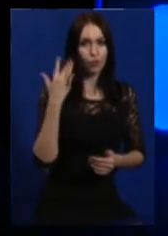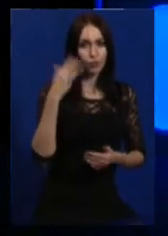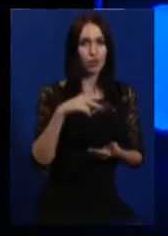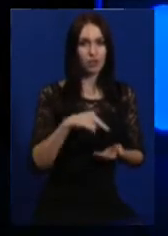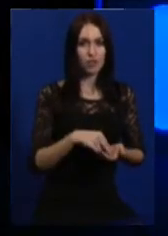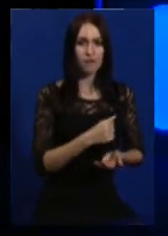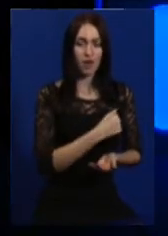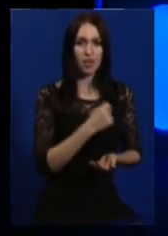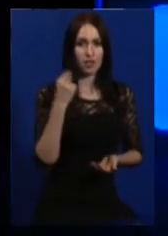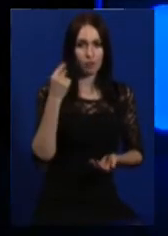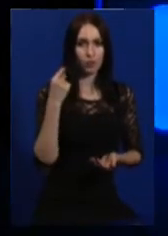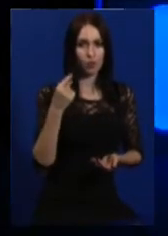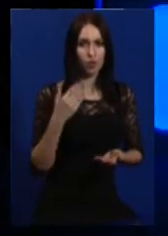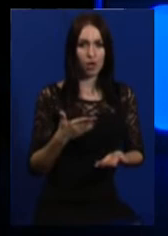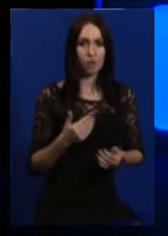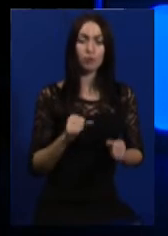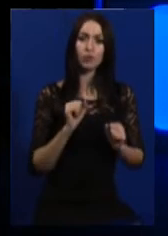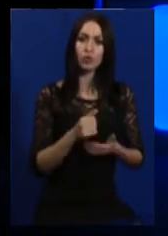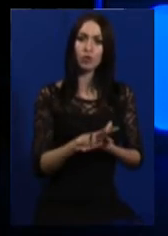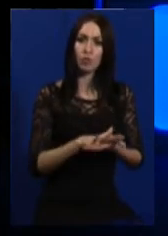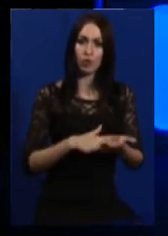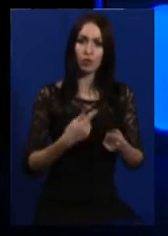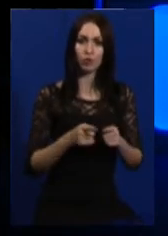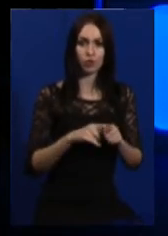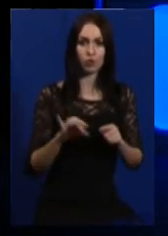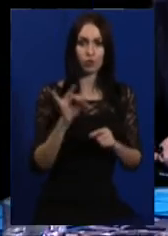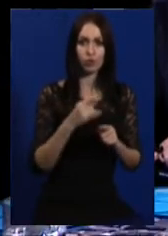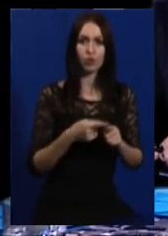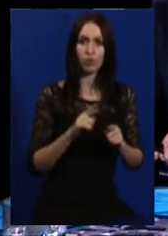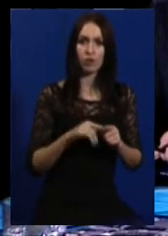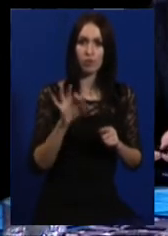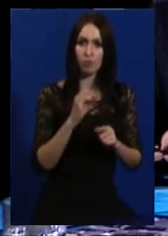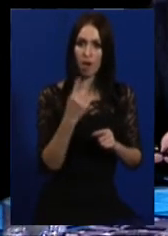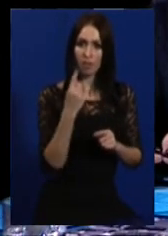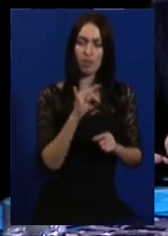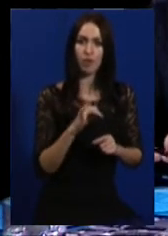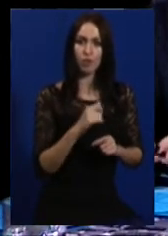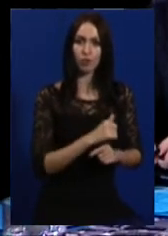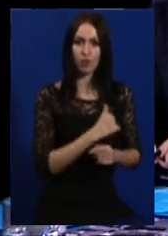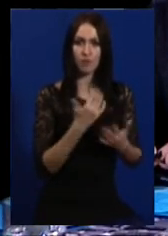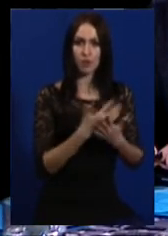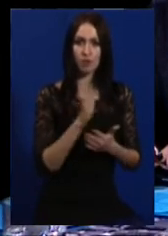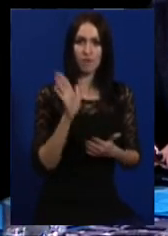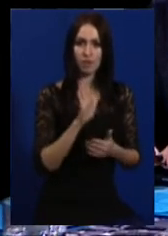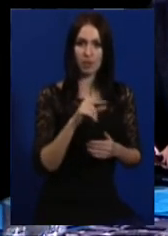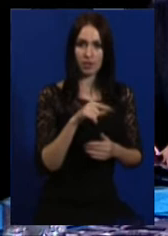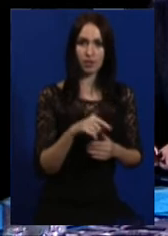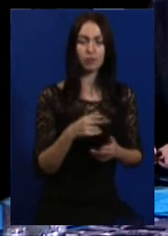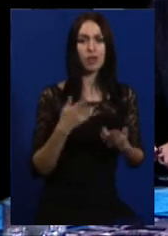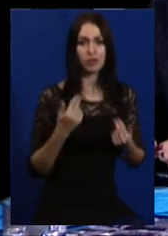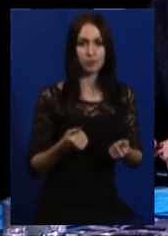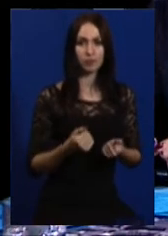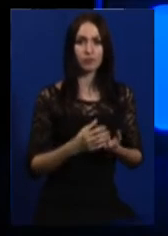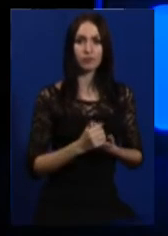психолога по ним она может и продолжить задачу историю c идите и про одного из героев фильма воды молодой земного караганда